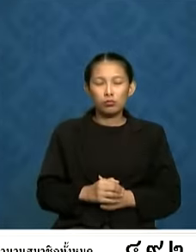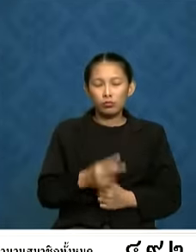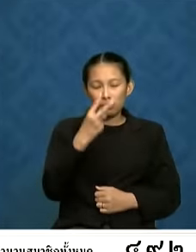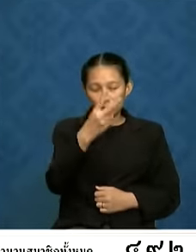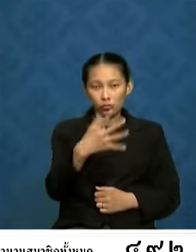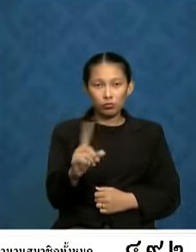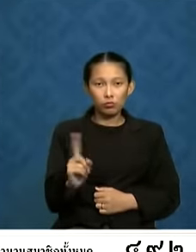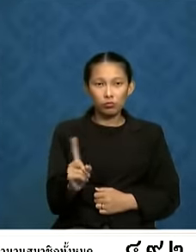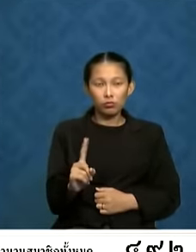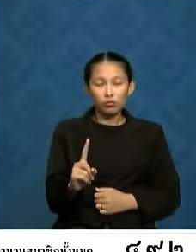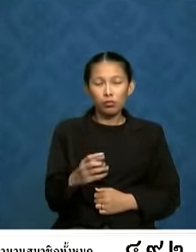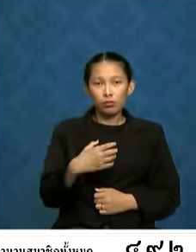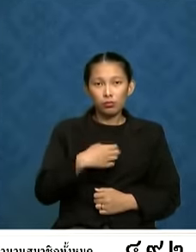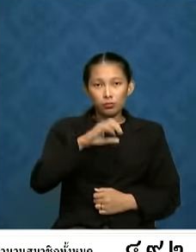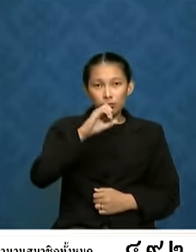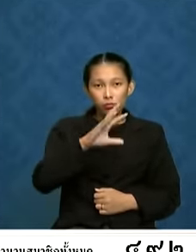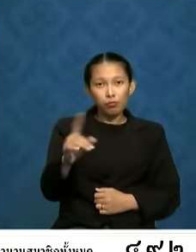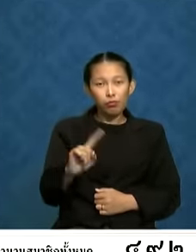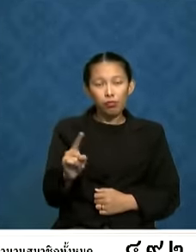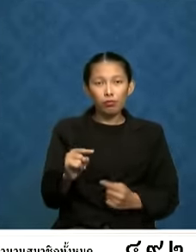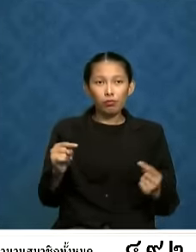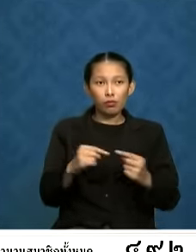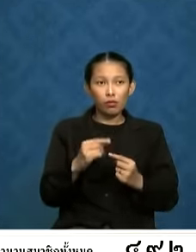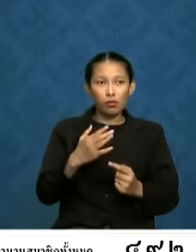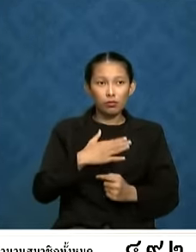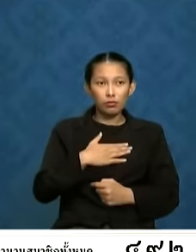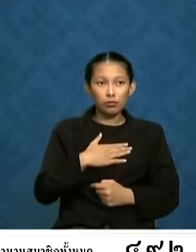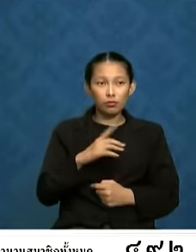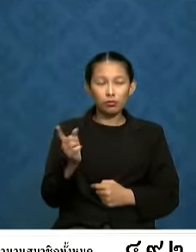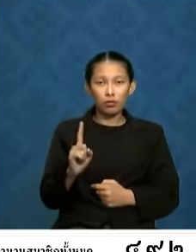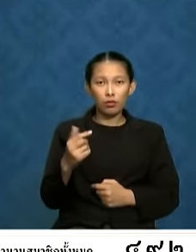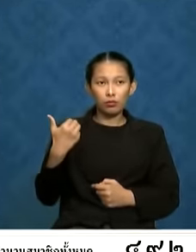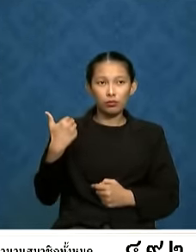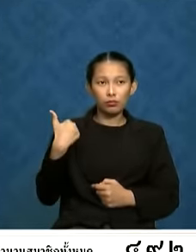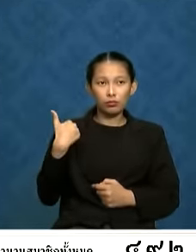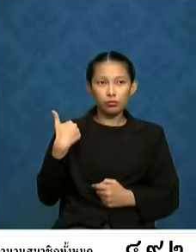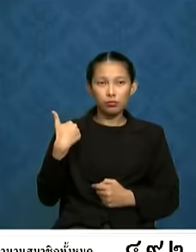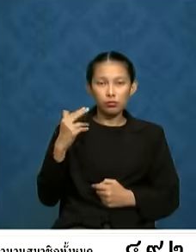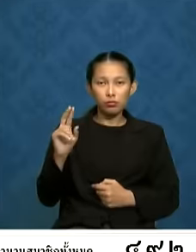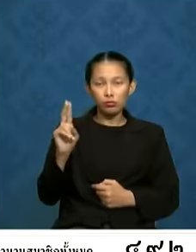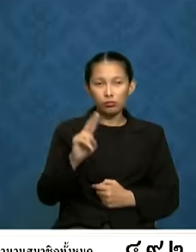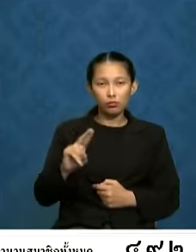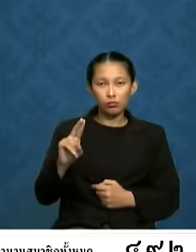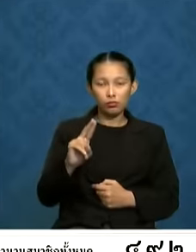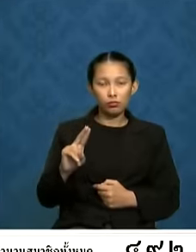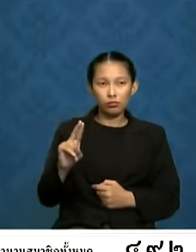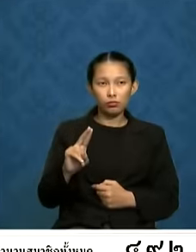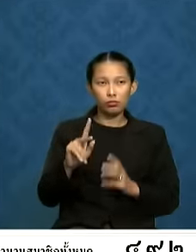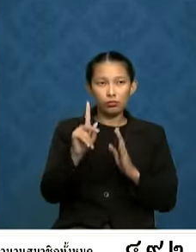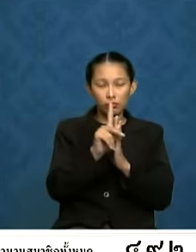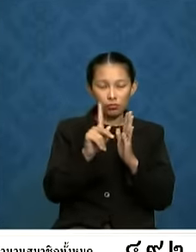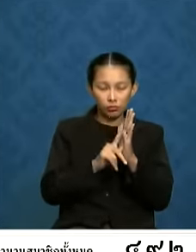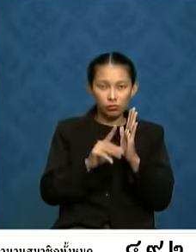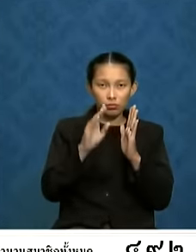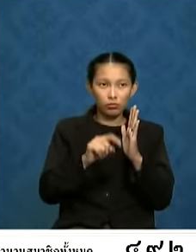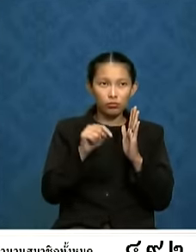จะยืนยันอย่างนี้ว่าการที่เราปล่อยให้มีการใช้นะครับกฎหมายในลักษณะ